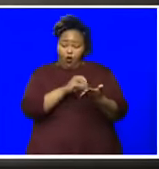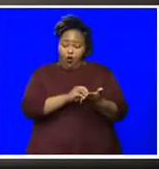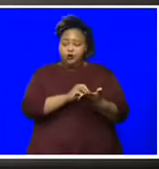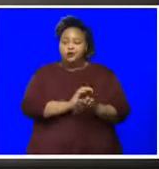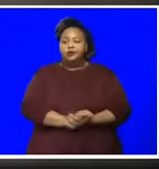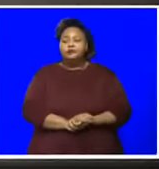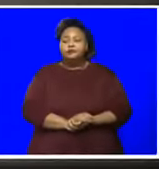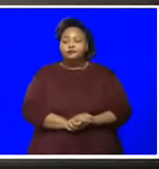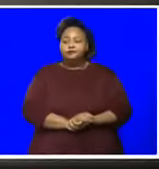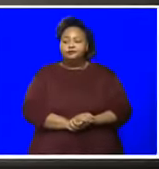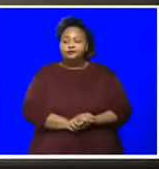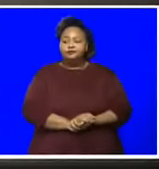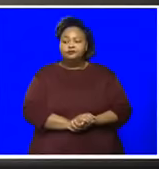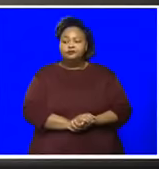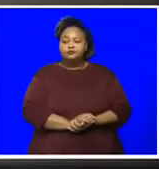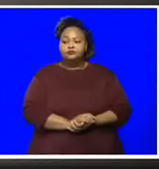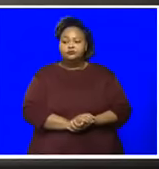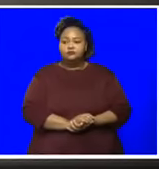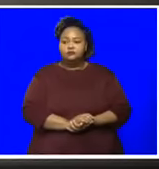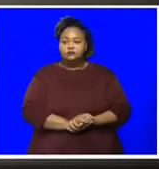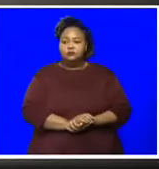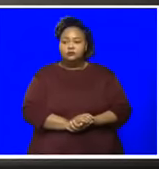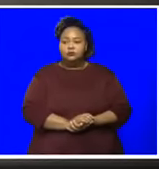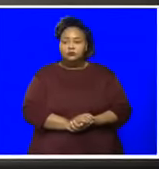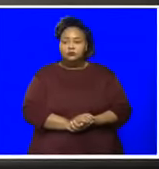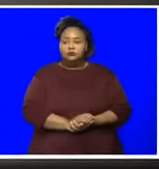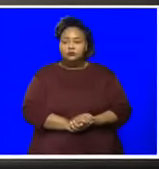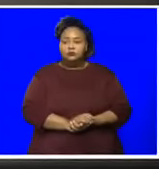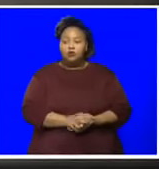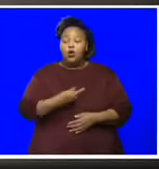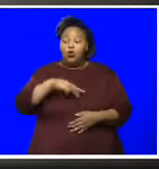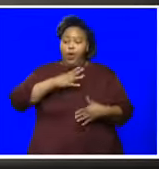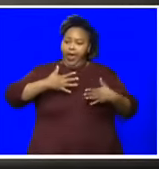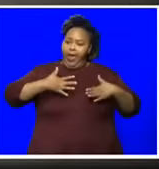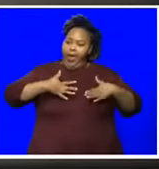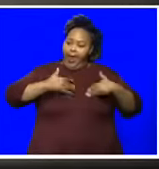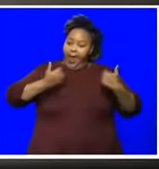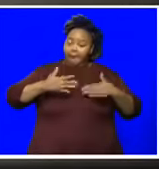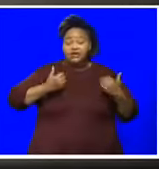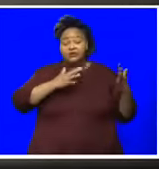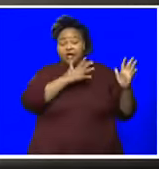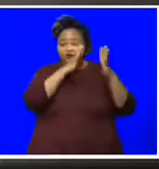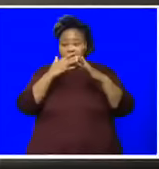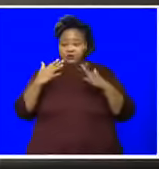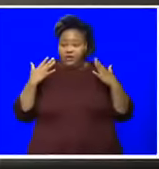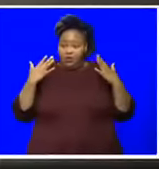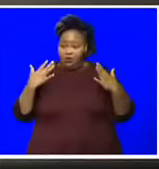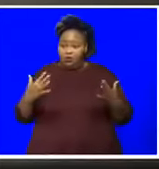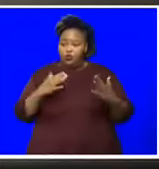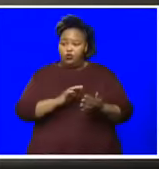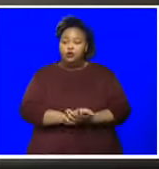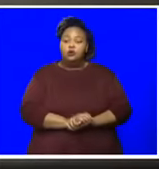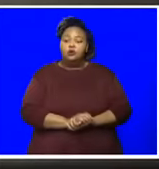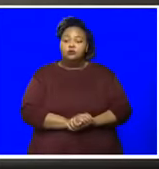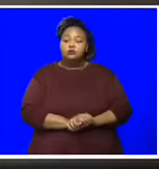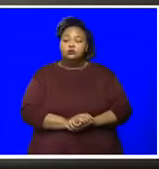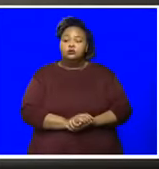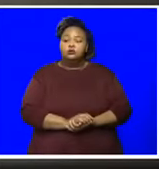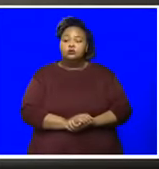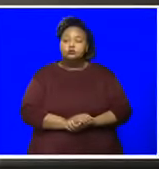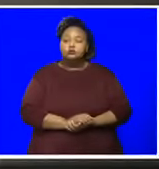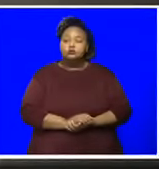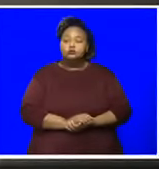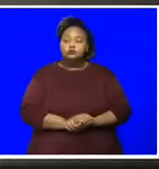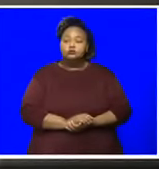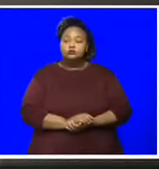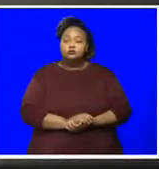isinika lelithemba and giving us actually a lot of appreciation even for lama beauty pageants. You know, siyabonga CEO just giving